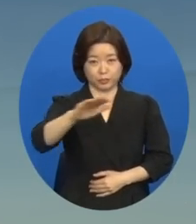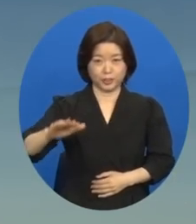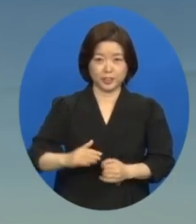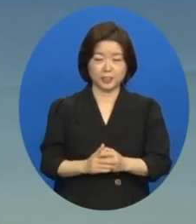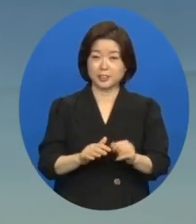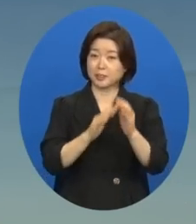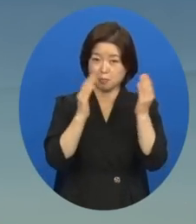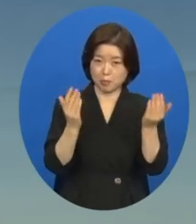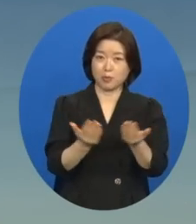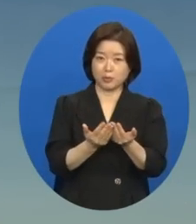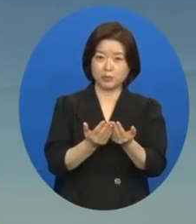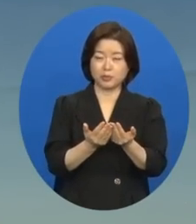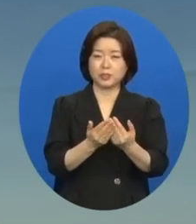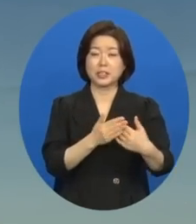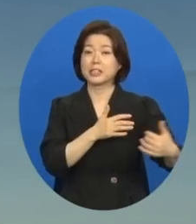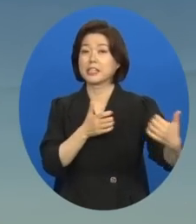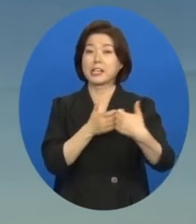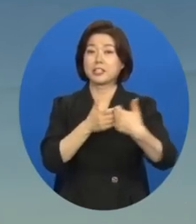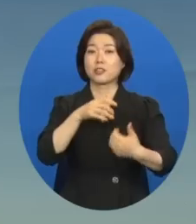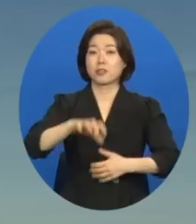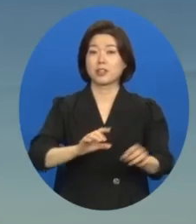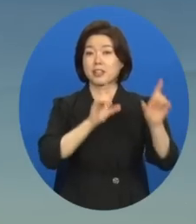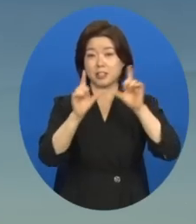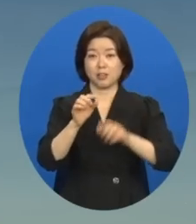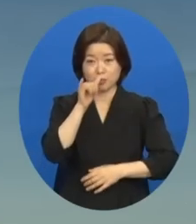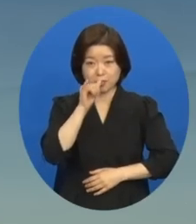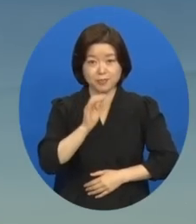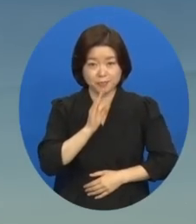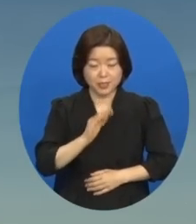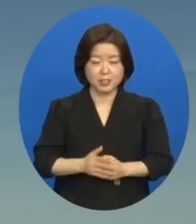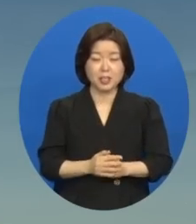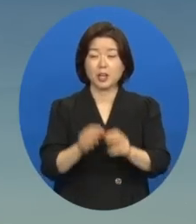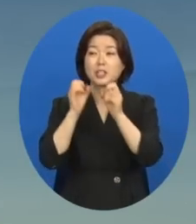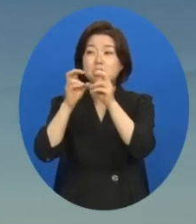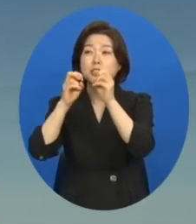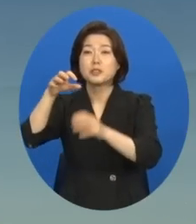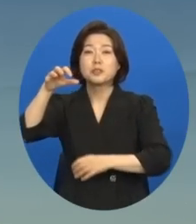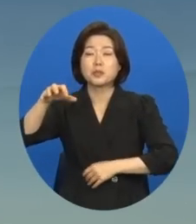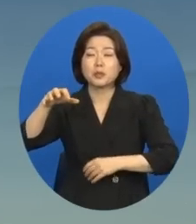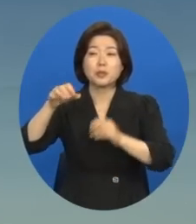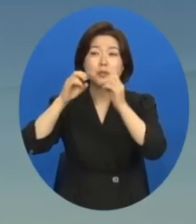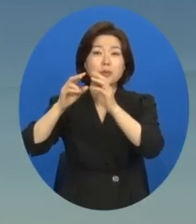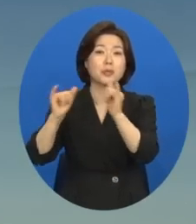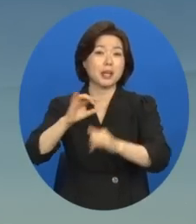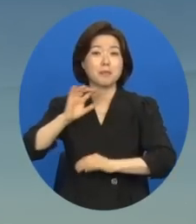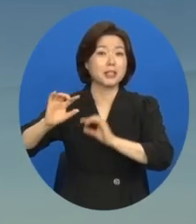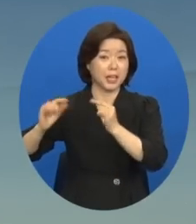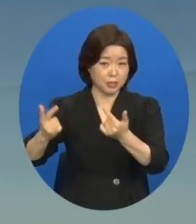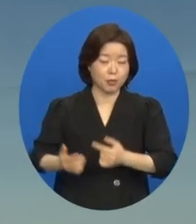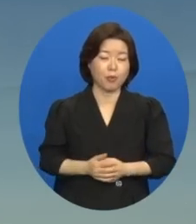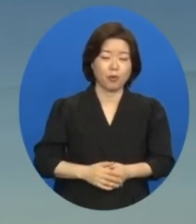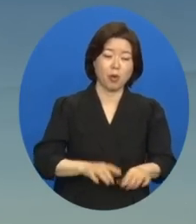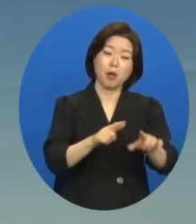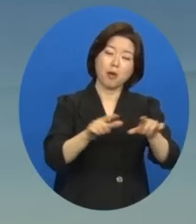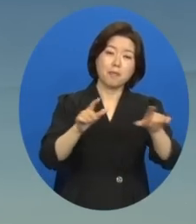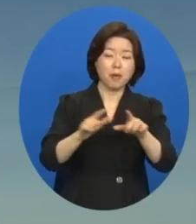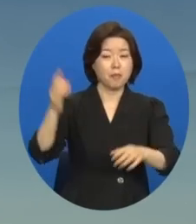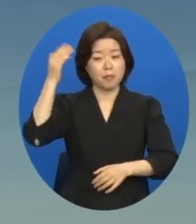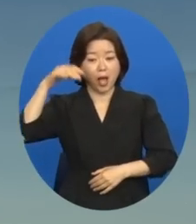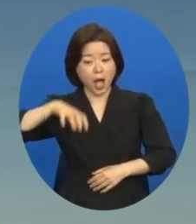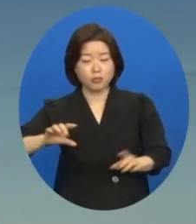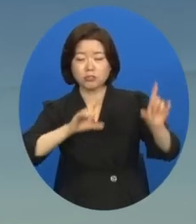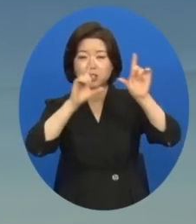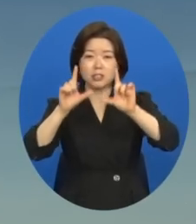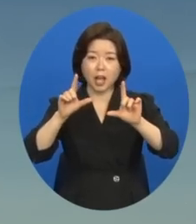모두 전쟁터에 살고 있습니다. 선교지에 살고 있는 선교사 아니고 평범하게 대한민국에